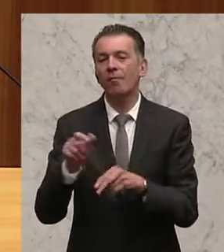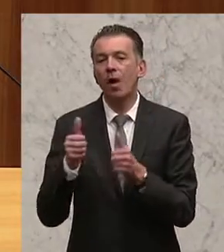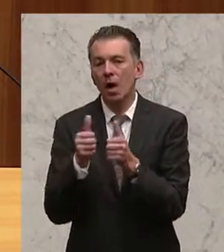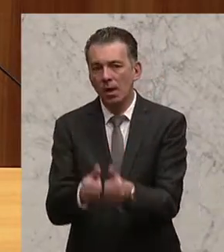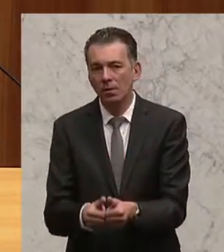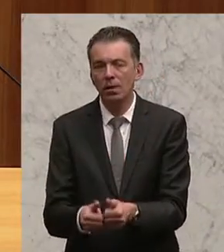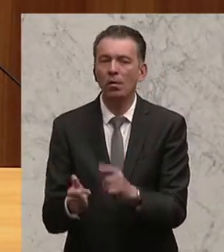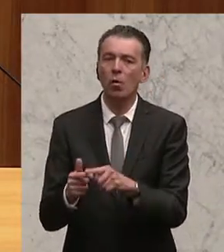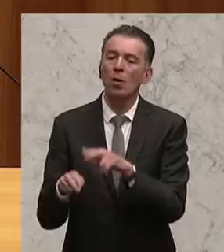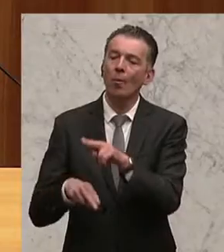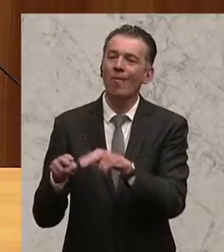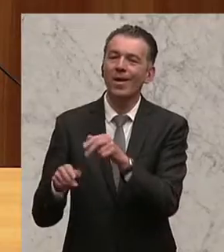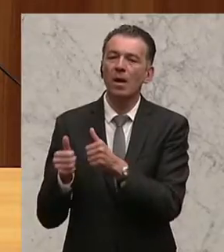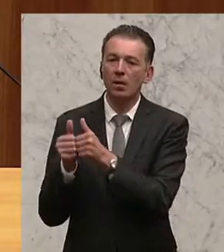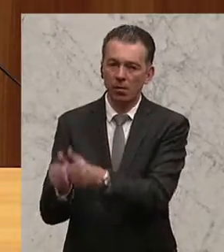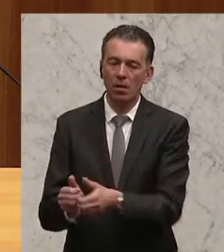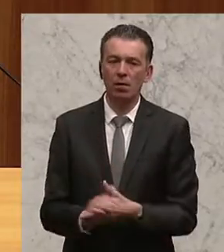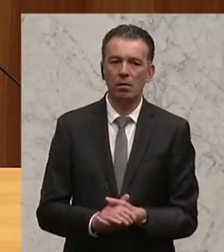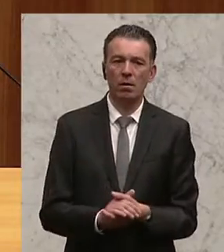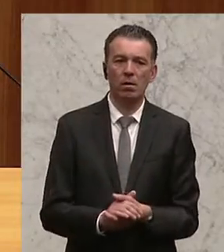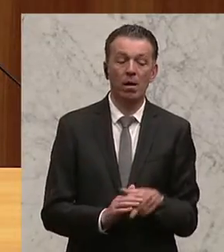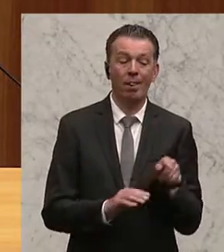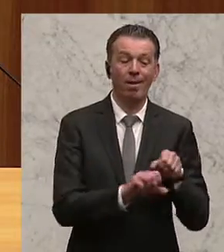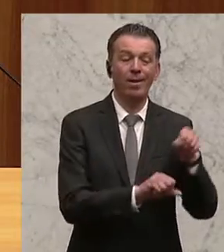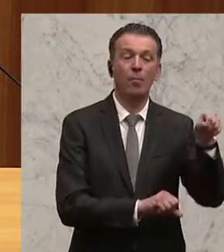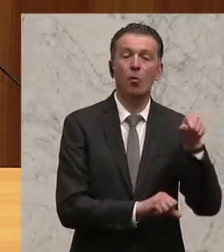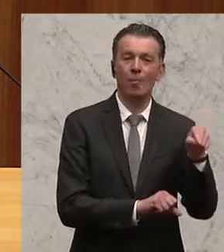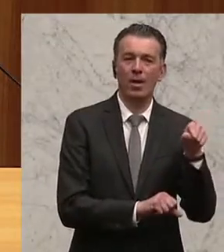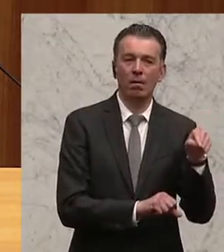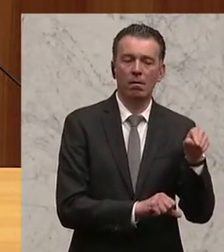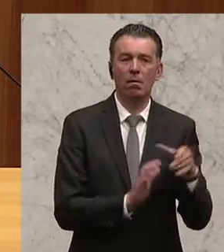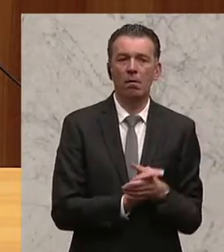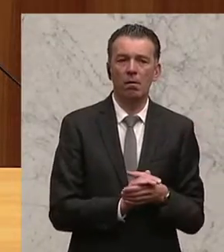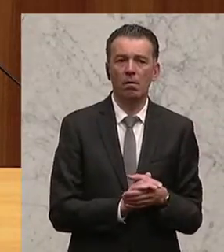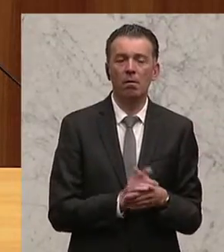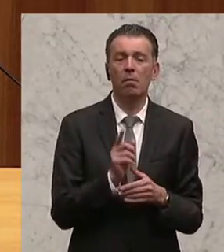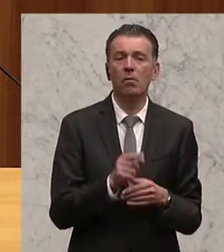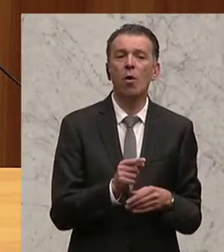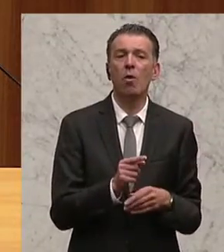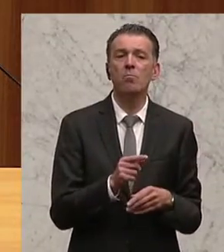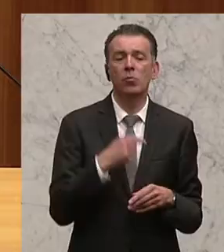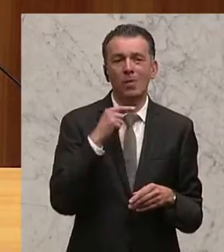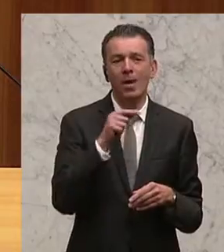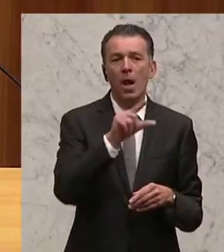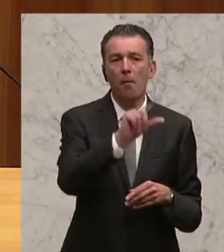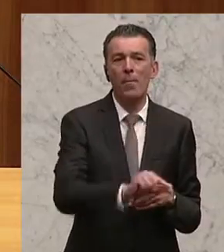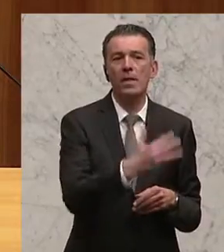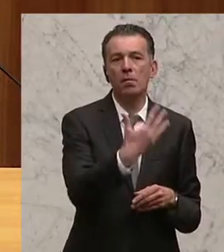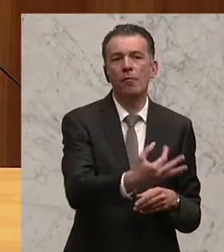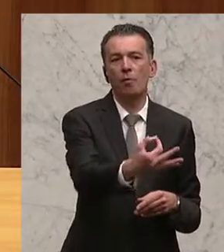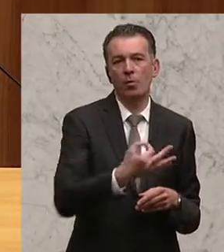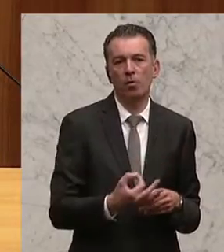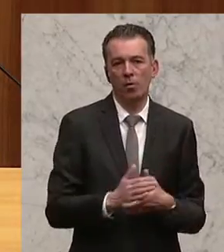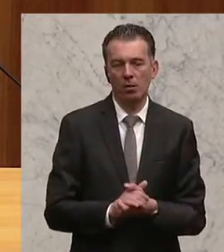und Pflegeassistentinnen gibt. Der Anteil der diplomierten Gesundheits- und Krankenpflegerinnen hat in Krankenanstalten mindestens 50%